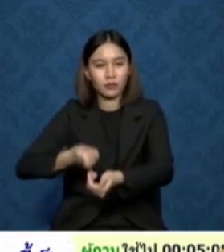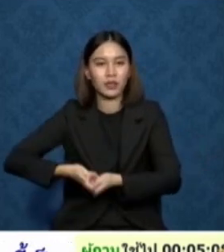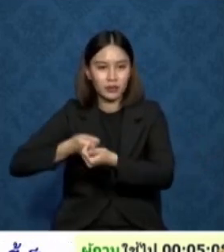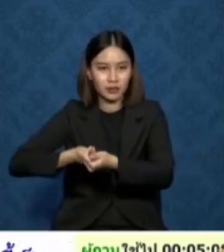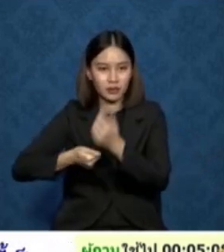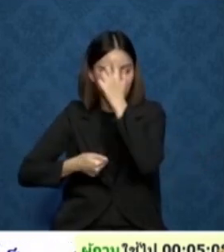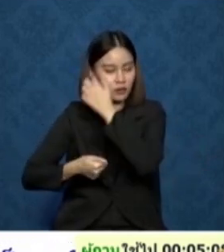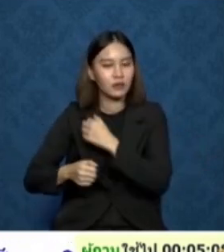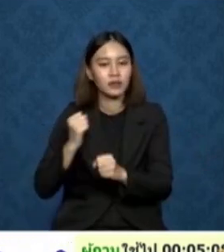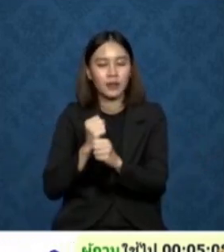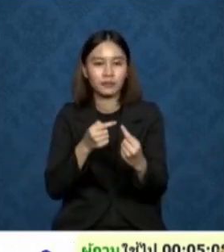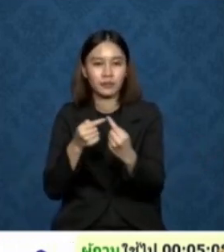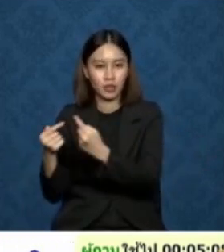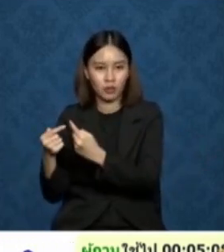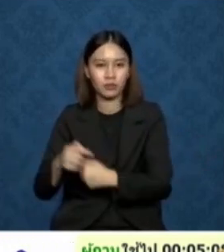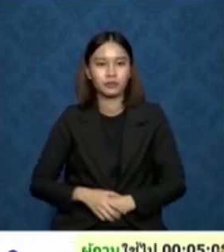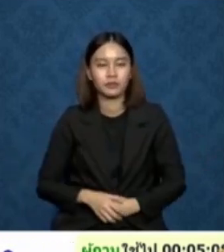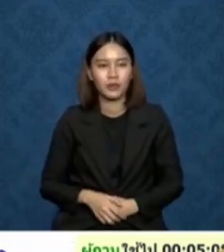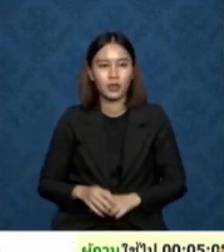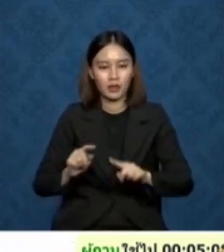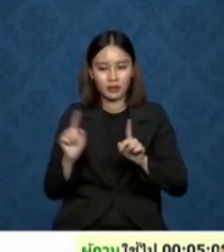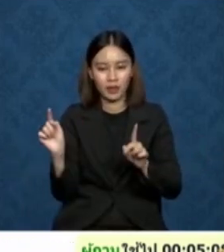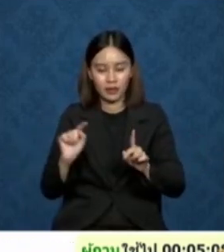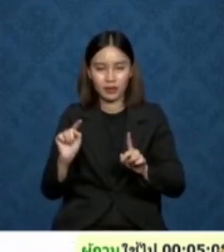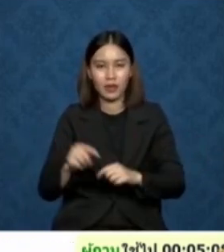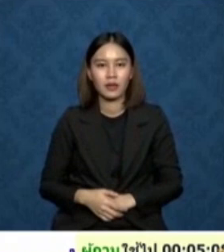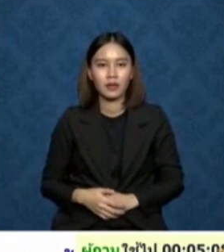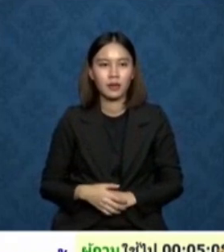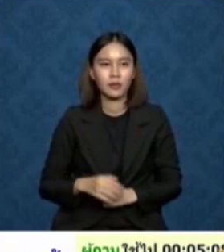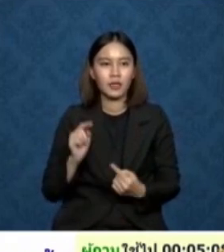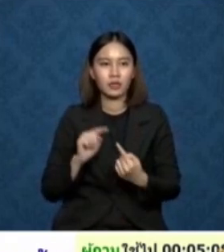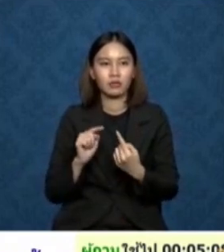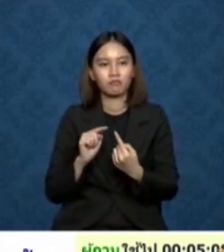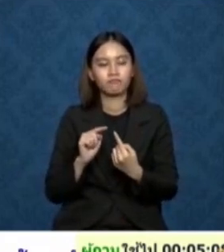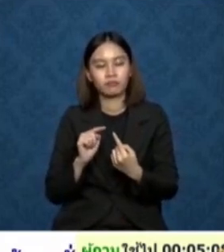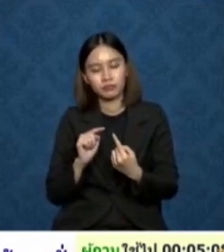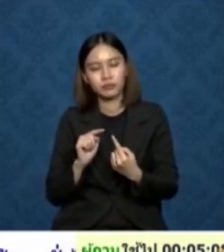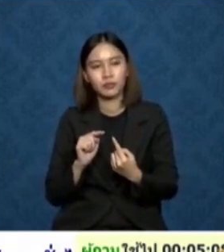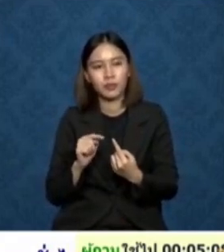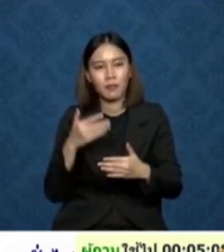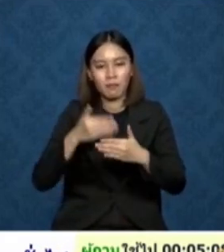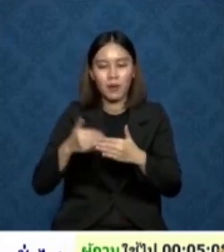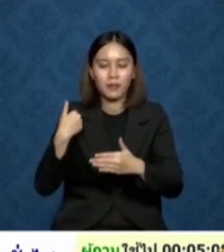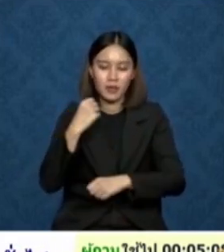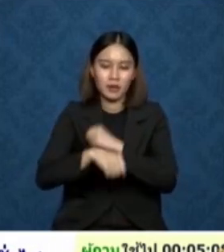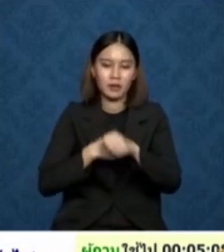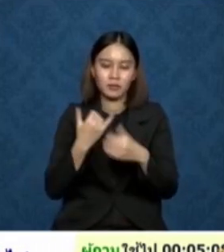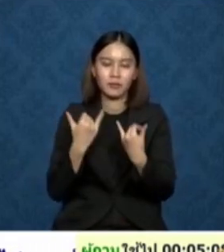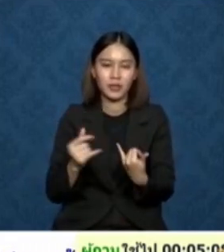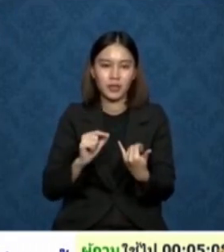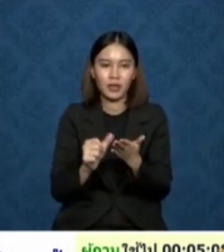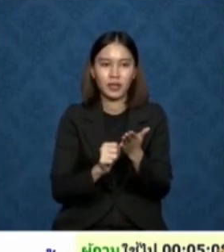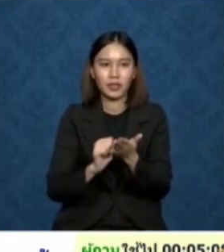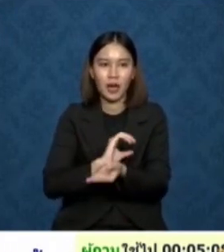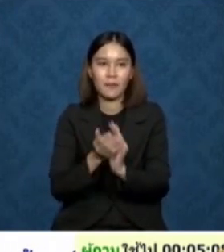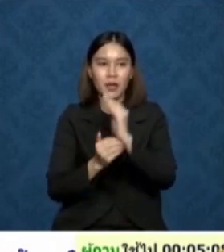คงต้ทำต่อไปแต่ว่ามันก็จะมีปริมาณการจัการตรนี้นอยลงปีนี้ทเราใช้ในก